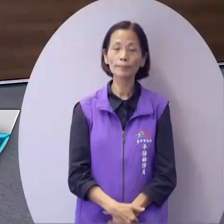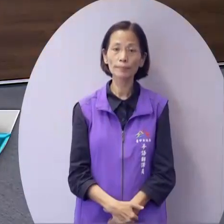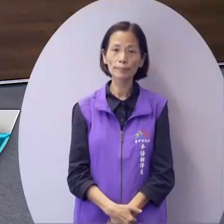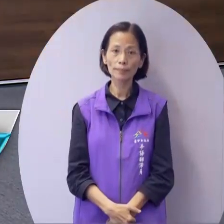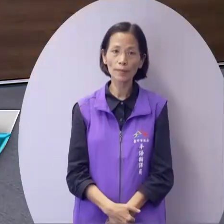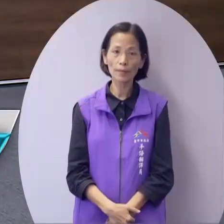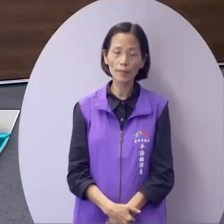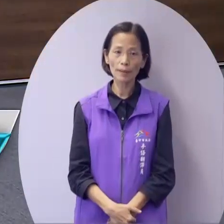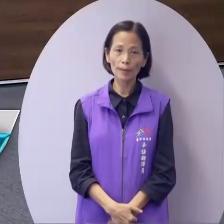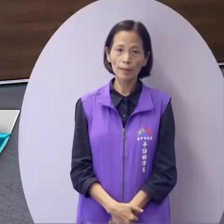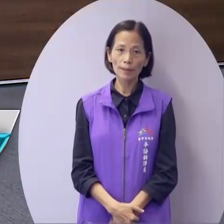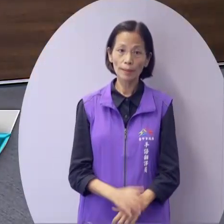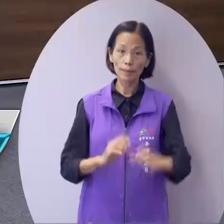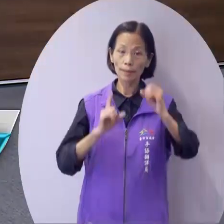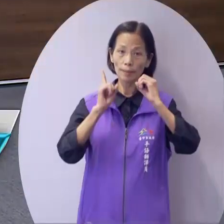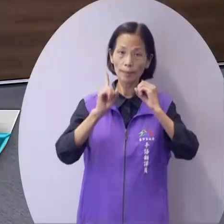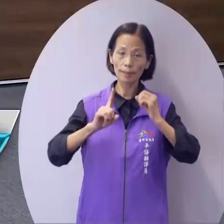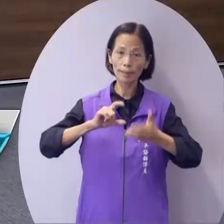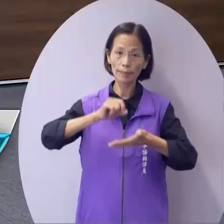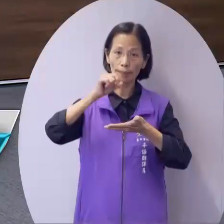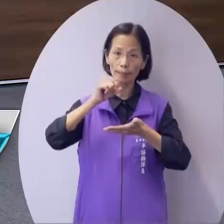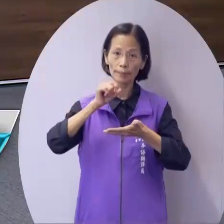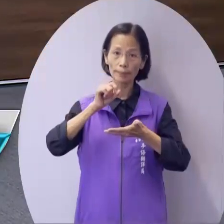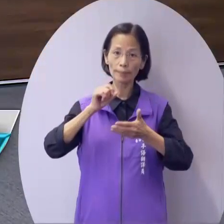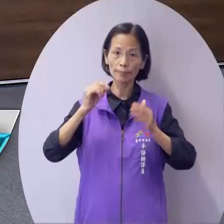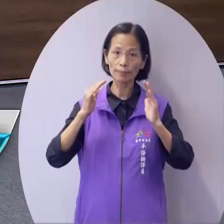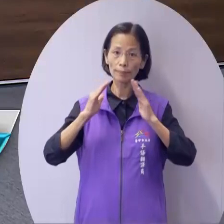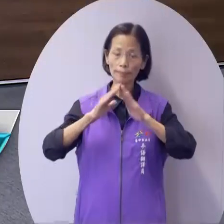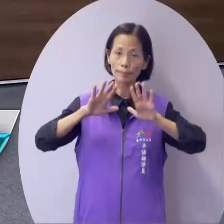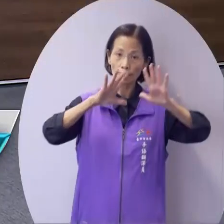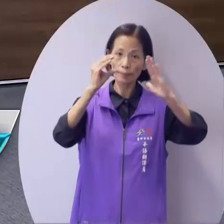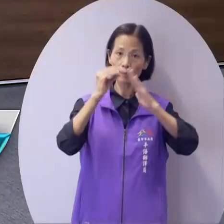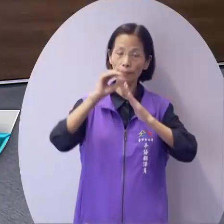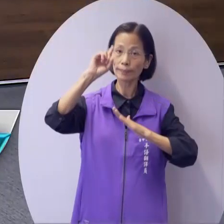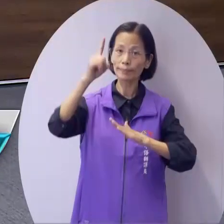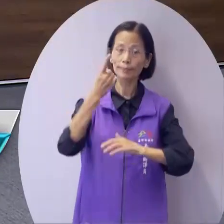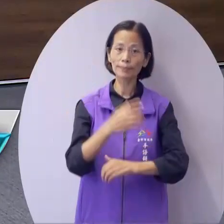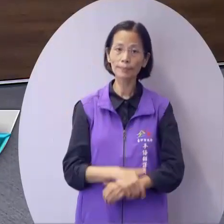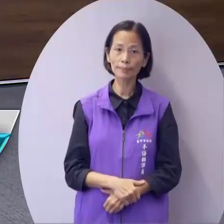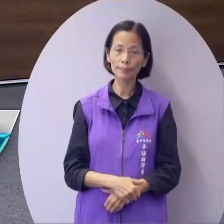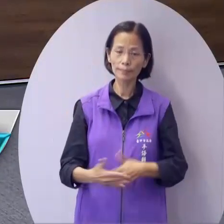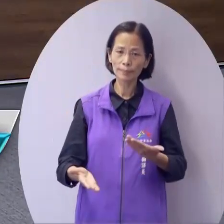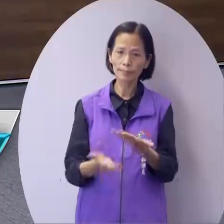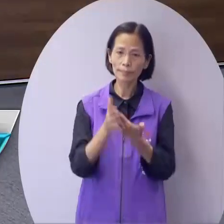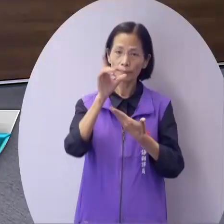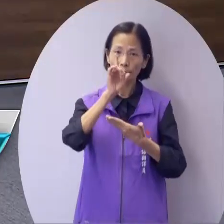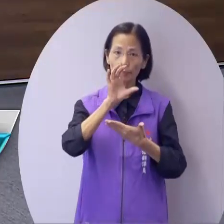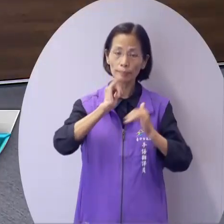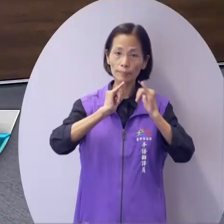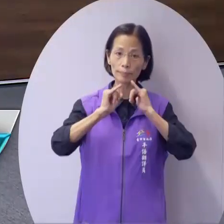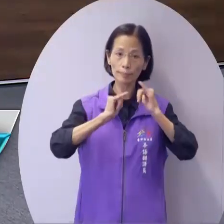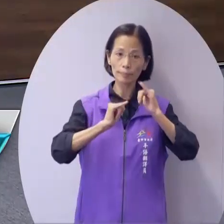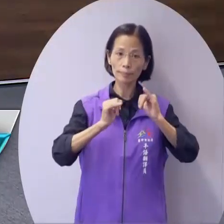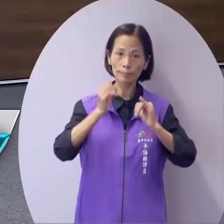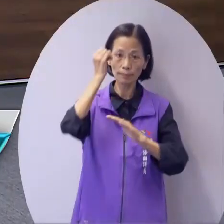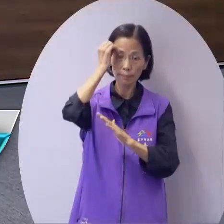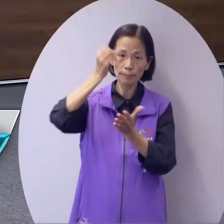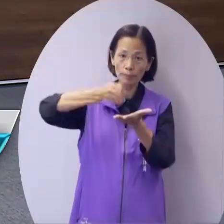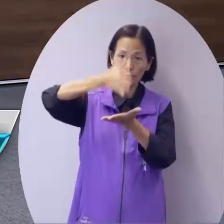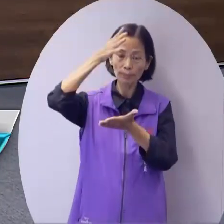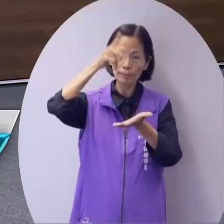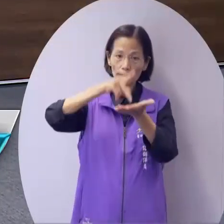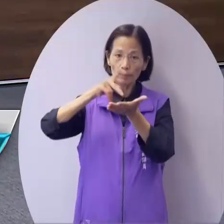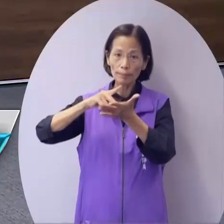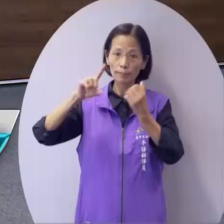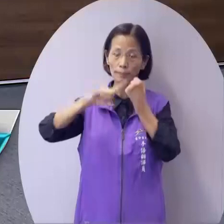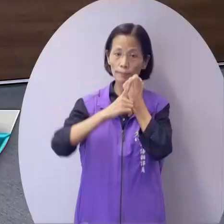案号都01，提案机关都发局，案由简称台中市社会住宅出租办法部